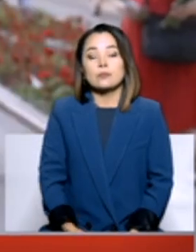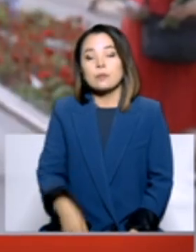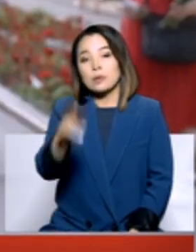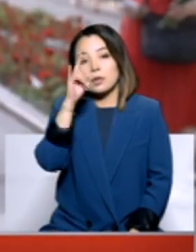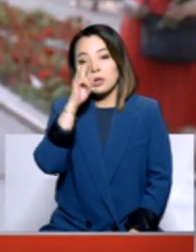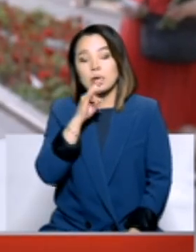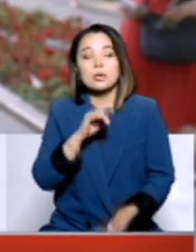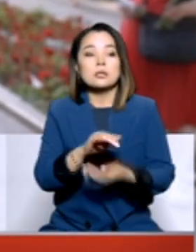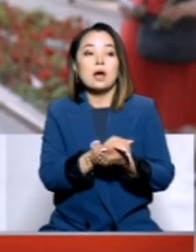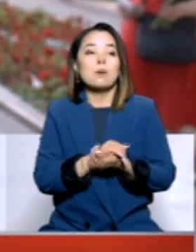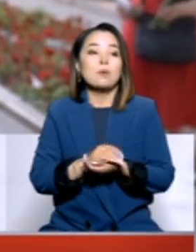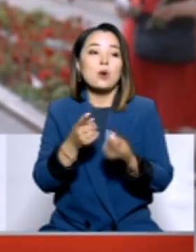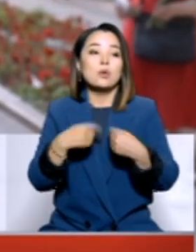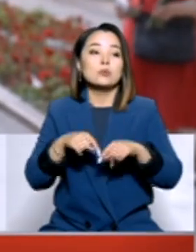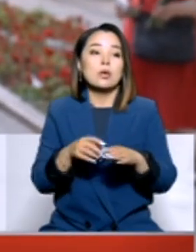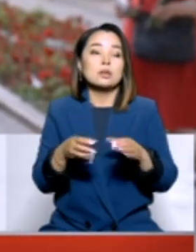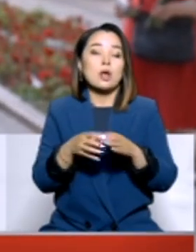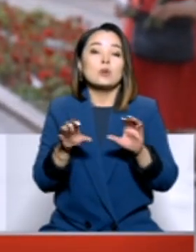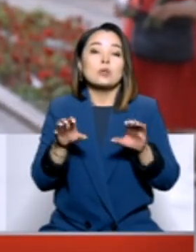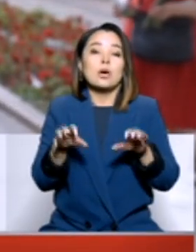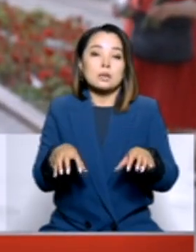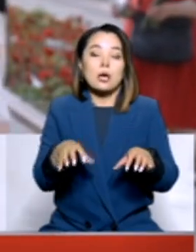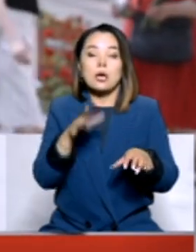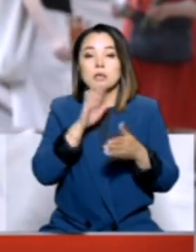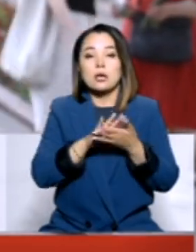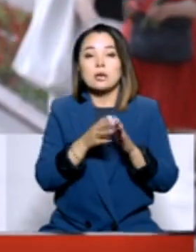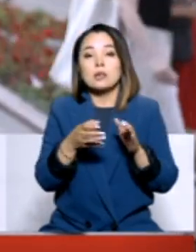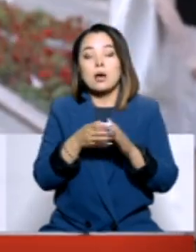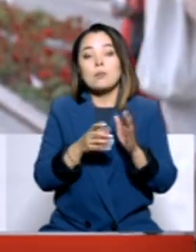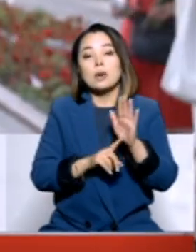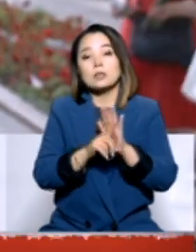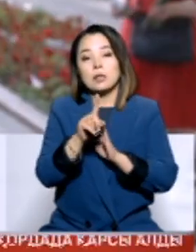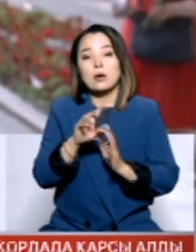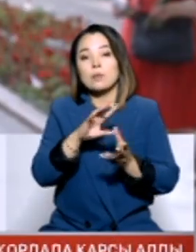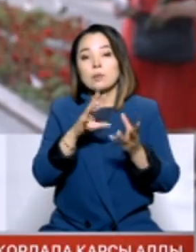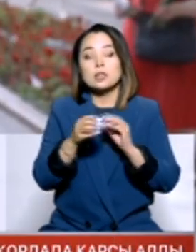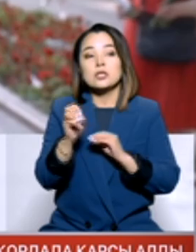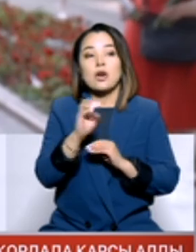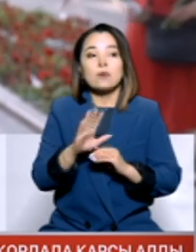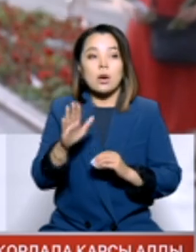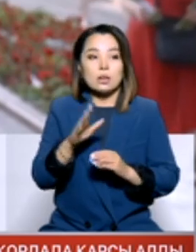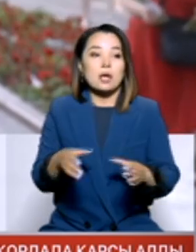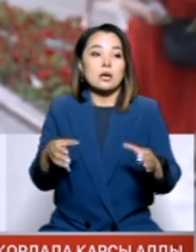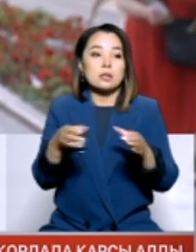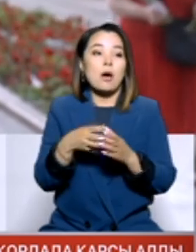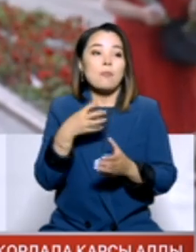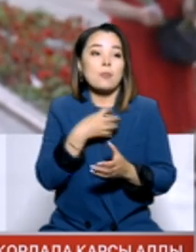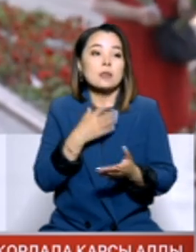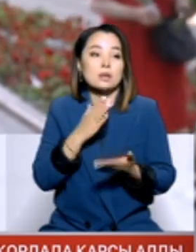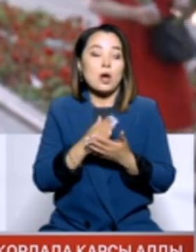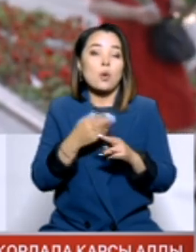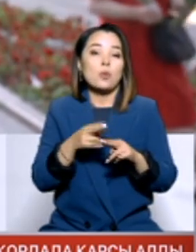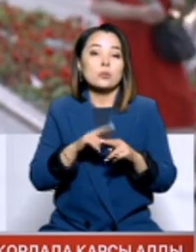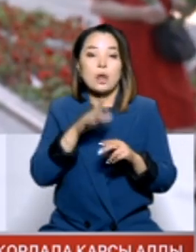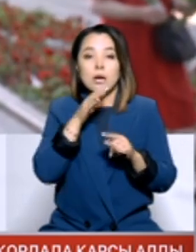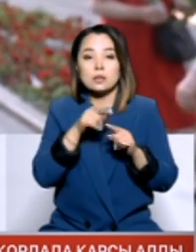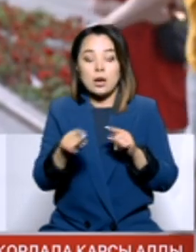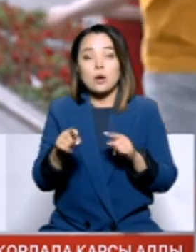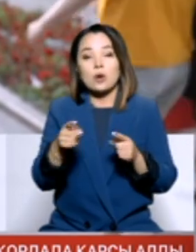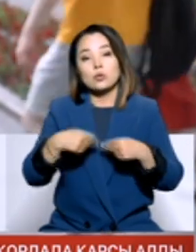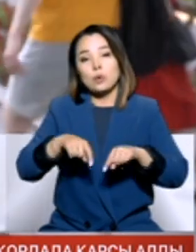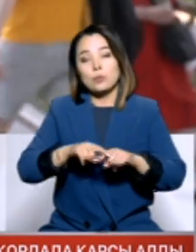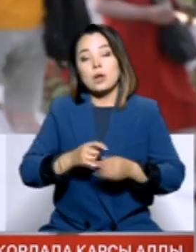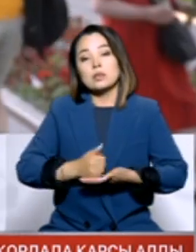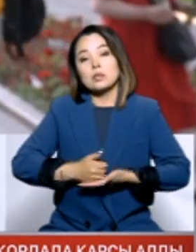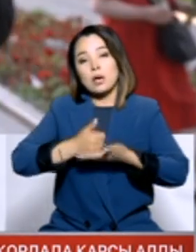Қазақстан Шанхай ынтымақтастық ұйымына төрағалық еткен уақытта көтерген бастамалары барлық Еуразия кеңістігі үшін маңызды. Осы уақыт ішінде ұйымның